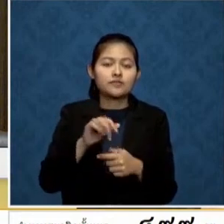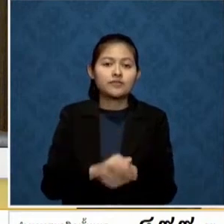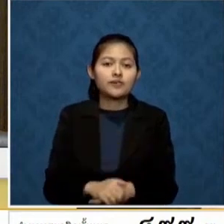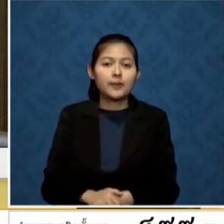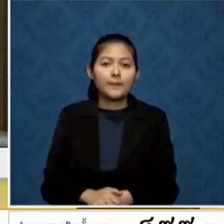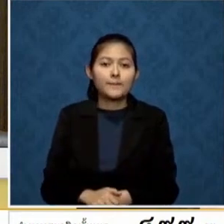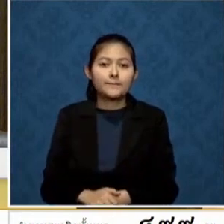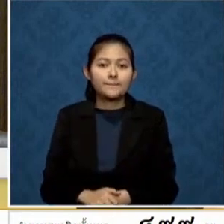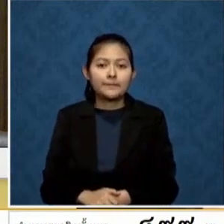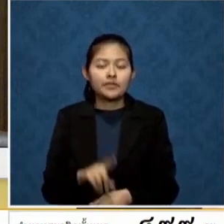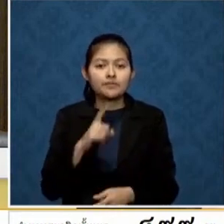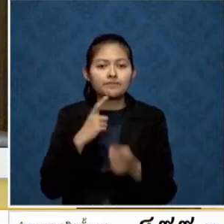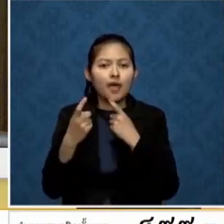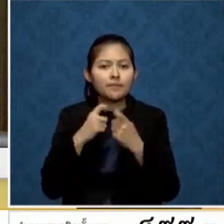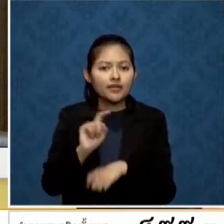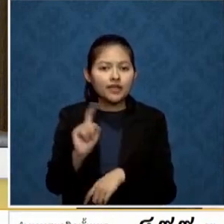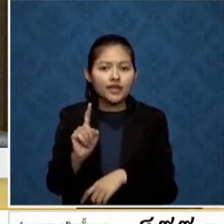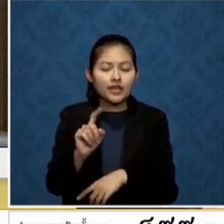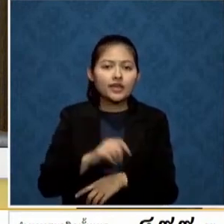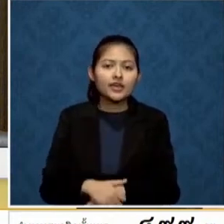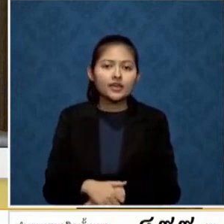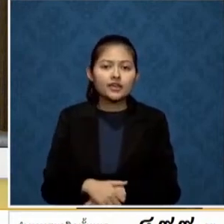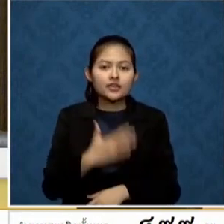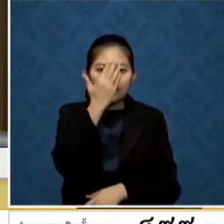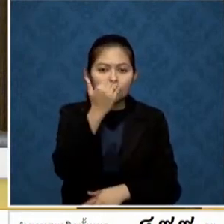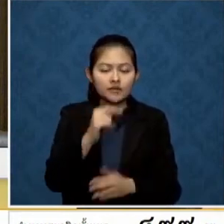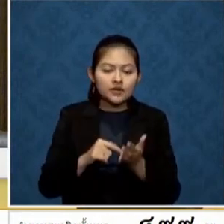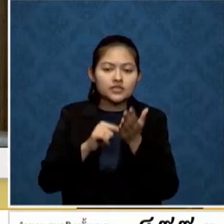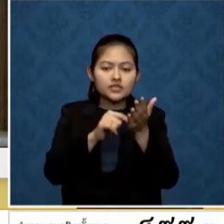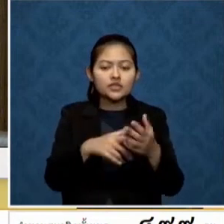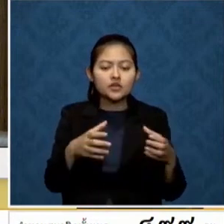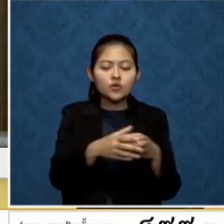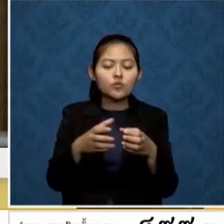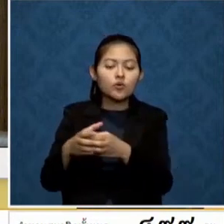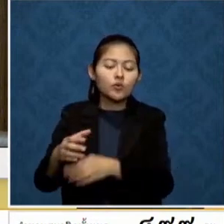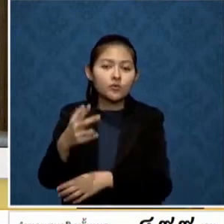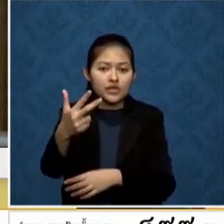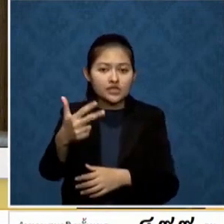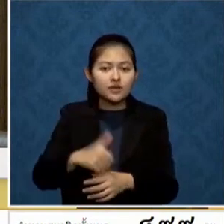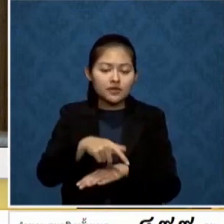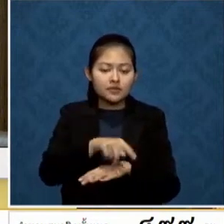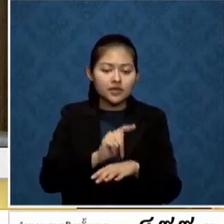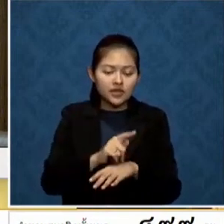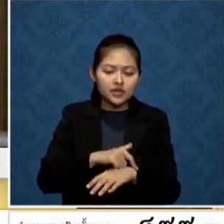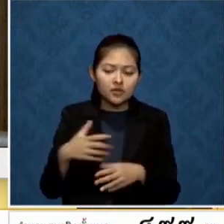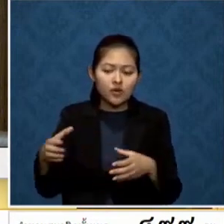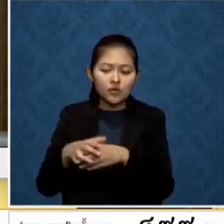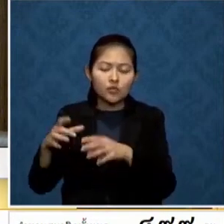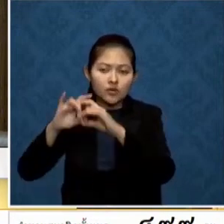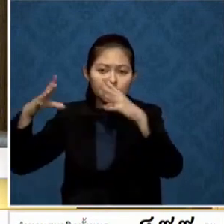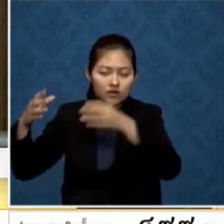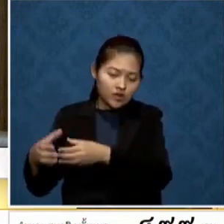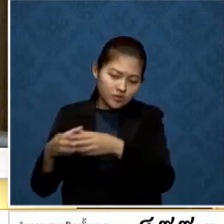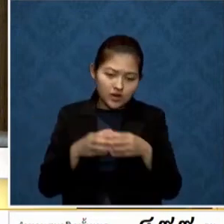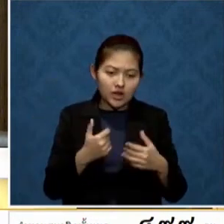นี้นะครับเป็นการตั้งคำถามมาว่าทำไมถึงเสนอให้แค่ 3คณะนี้นะครับมีประธานที่มาจากซีกฝ่ายค้านแสดง